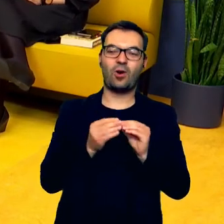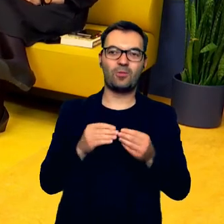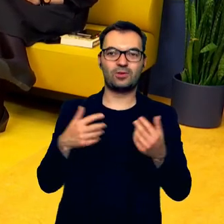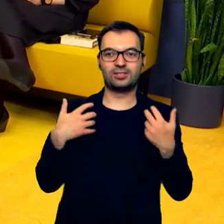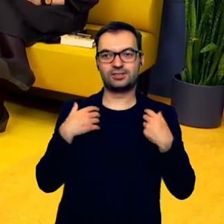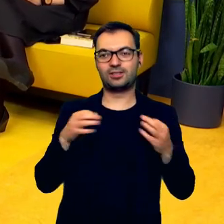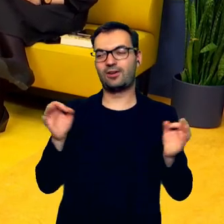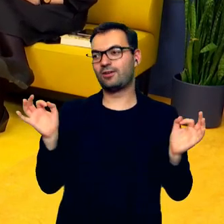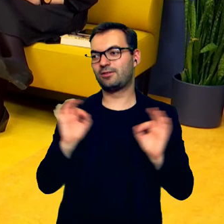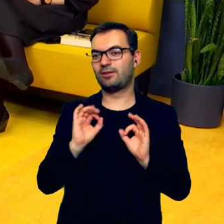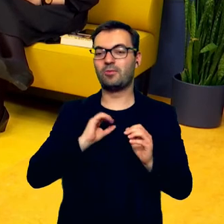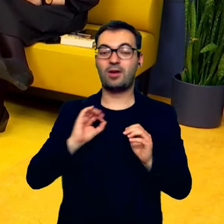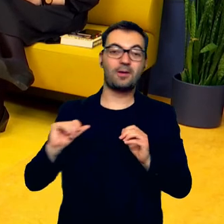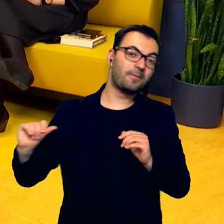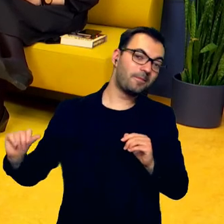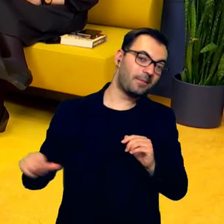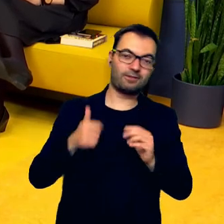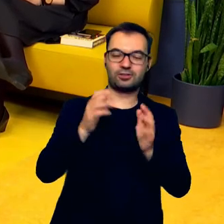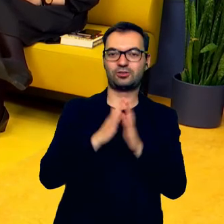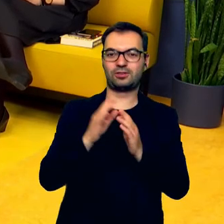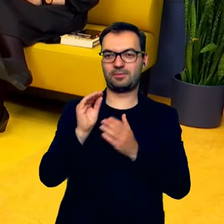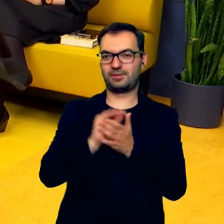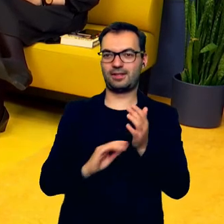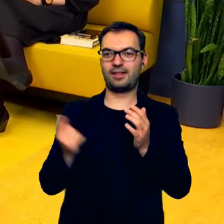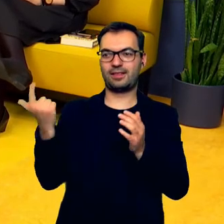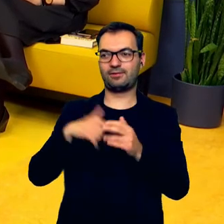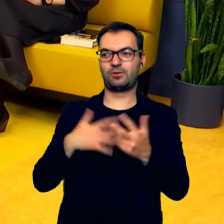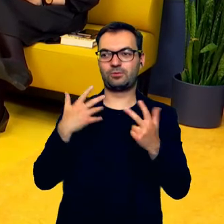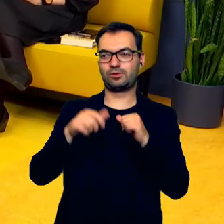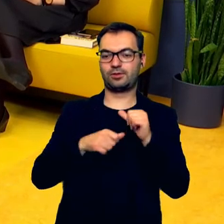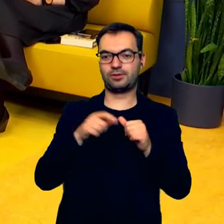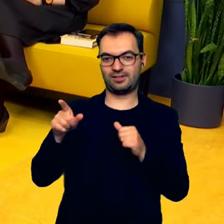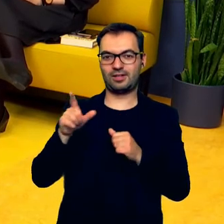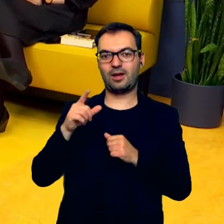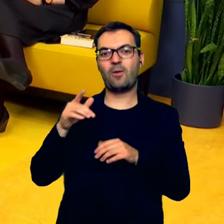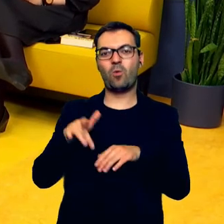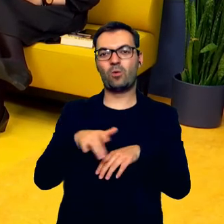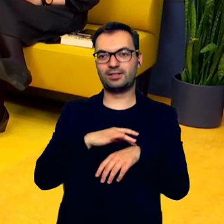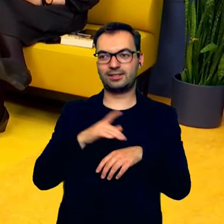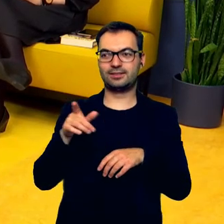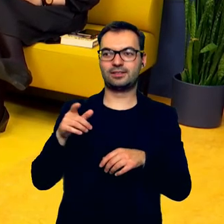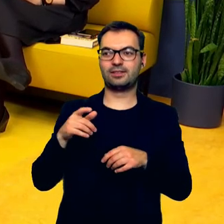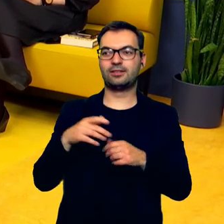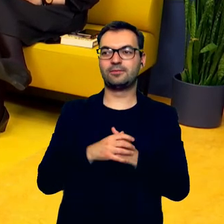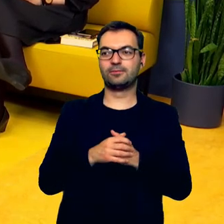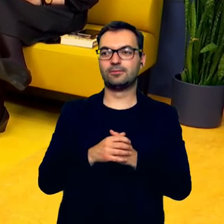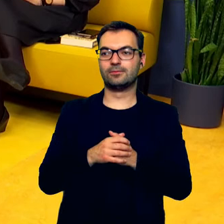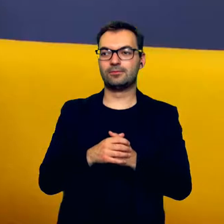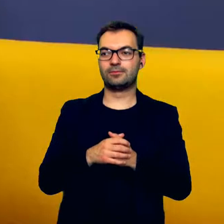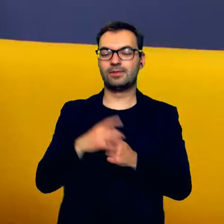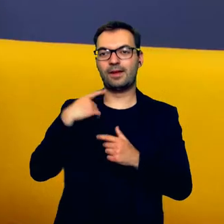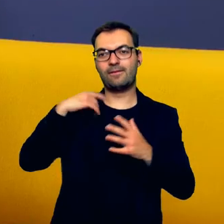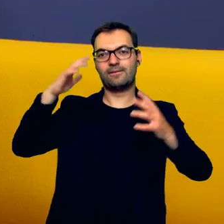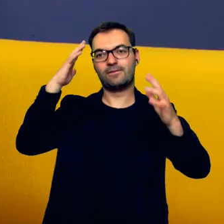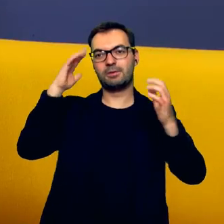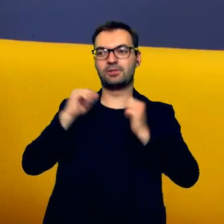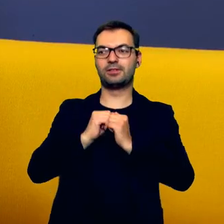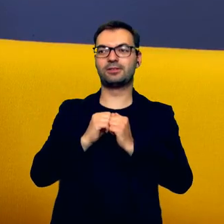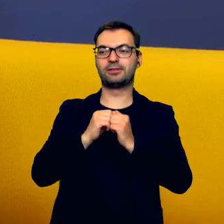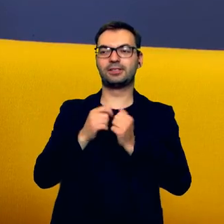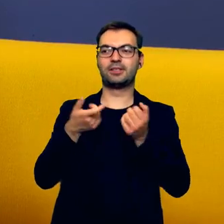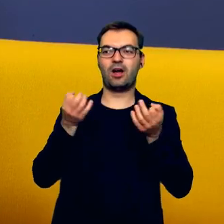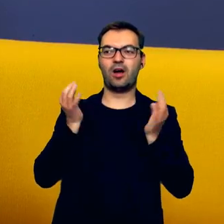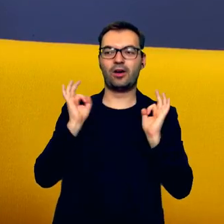życie. W pierwszej mojej powieści, którą pisałem w roku 2008, pierwszej powieści o popielskim, czyli w głowie Minotaura, wymyśliłem sobie, że